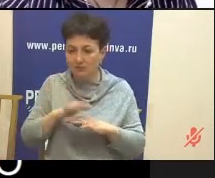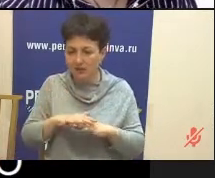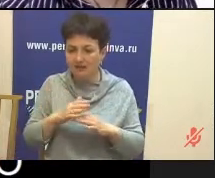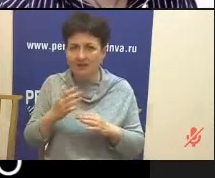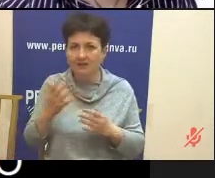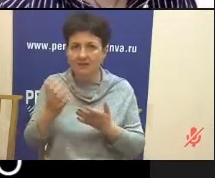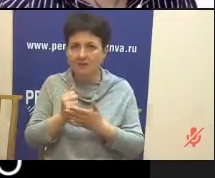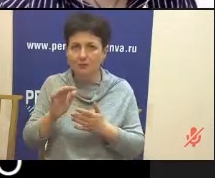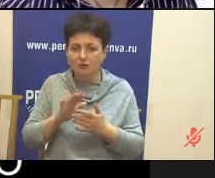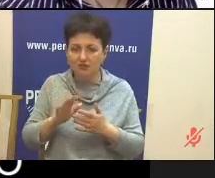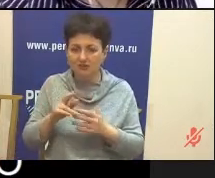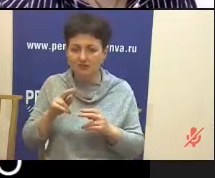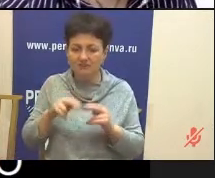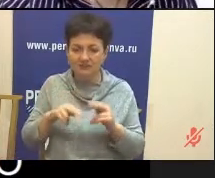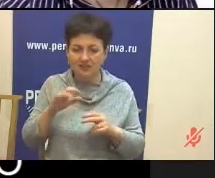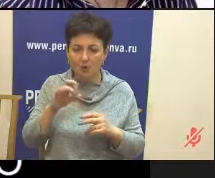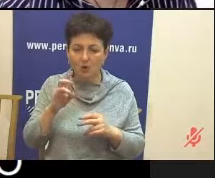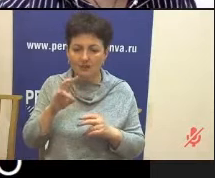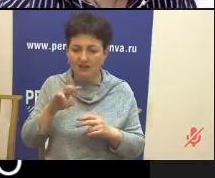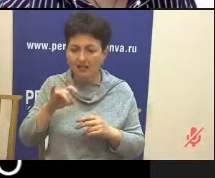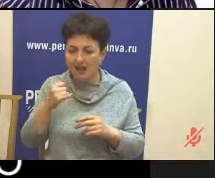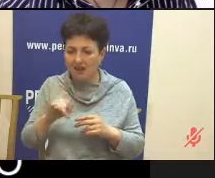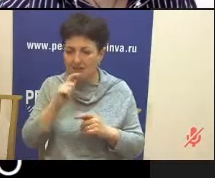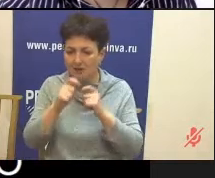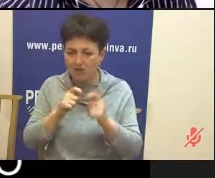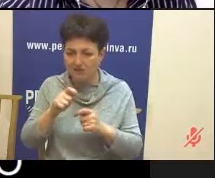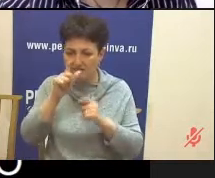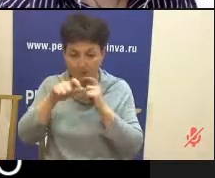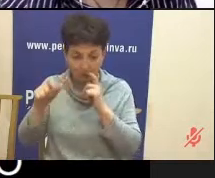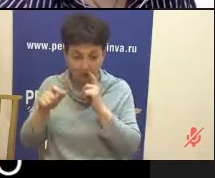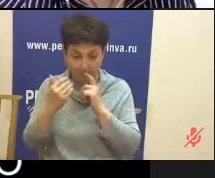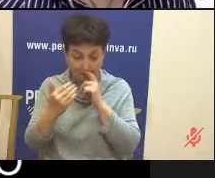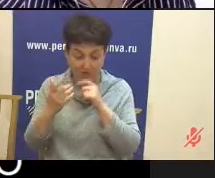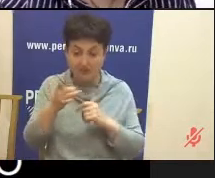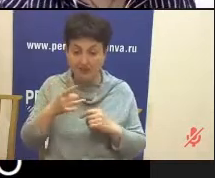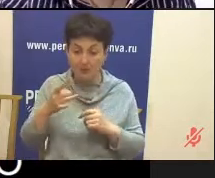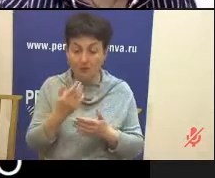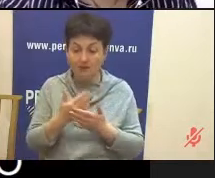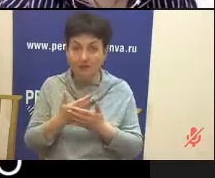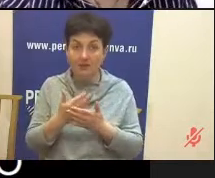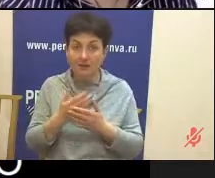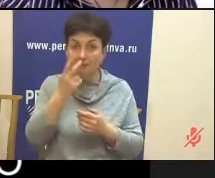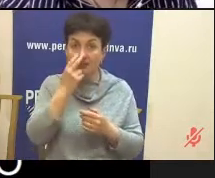нет достойных банков, не получается выстроить систему онлайн-пожертвований. Люди, в конце концов, в вашем